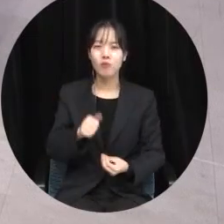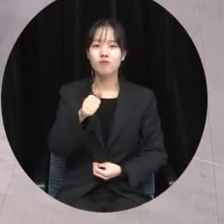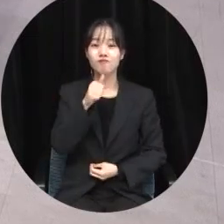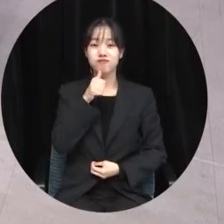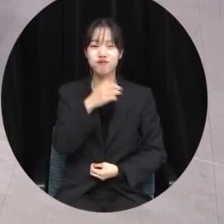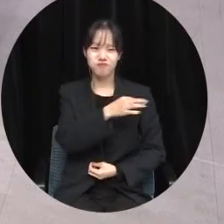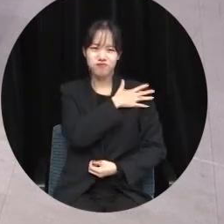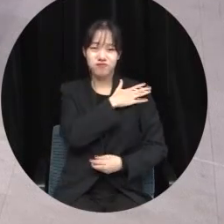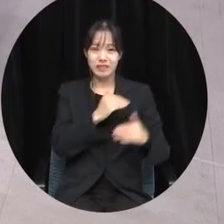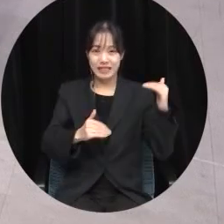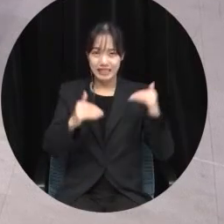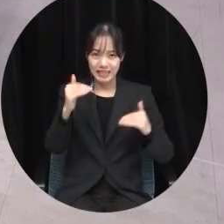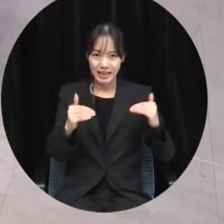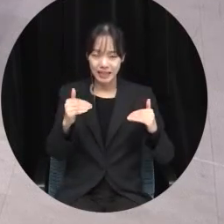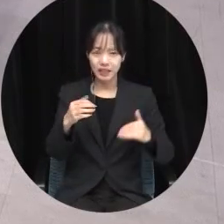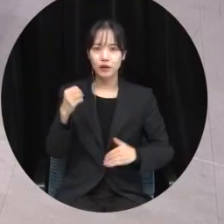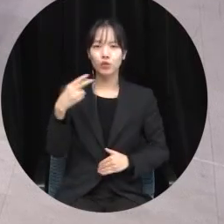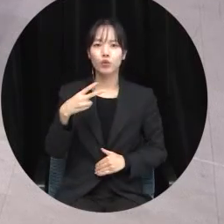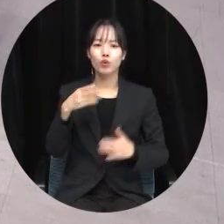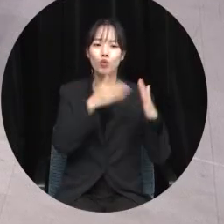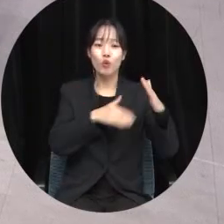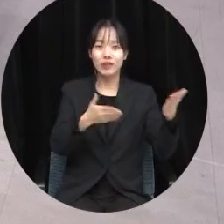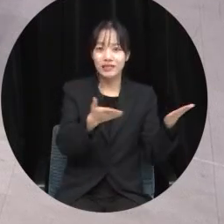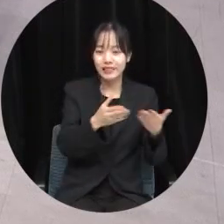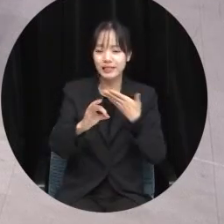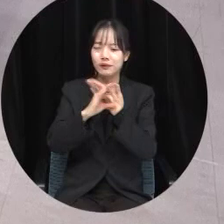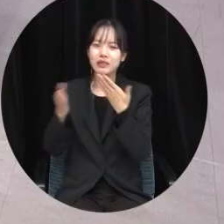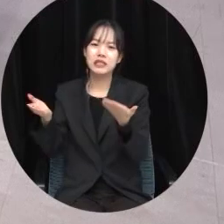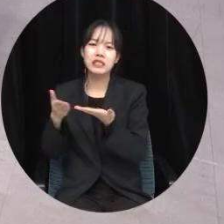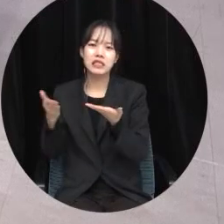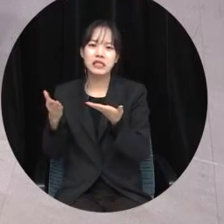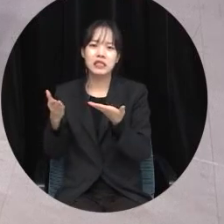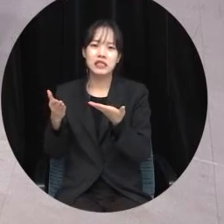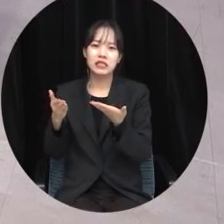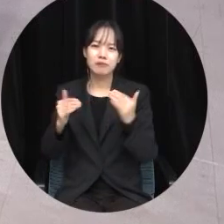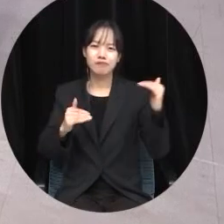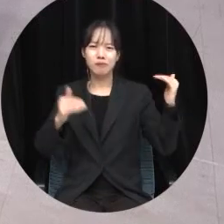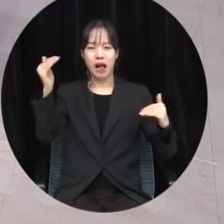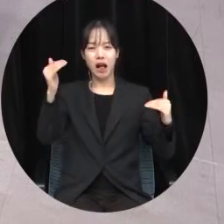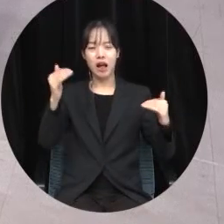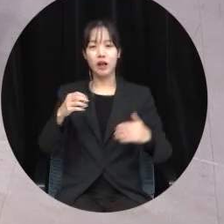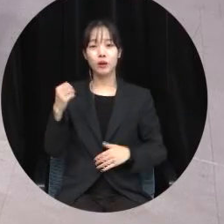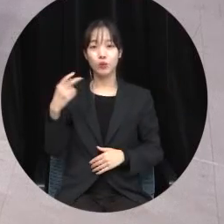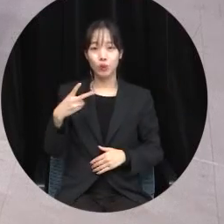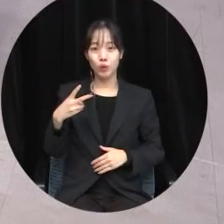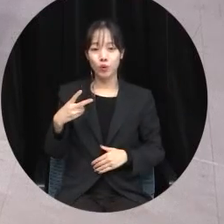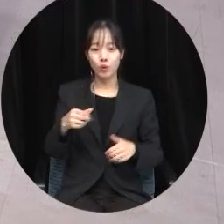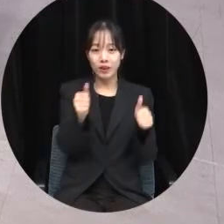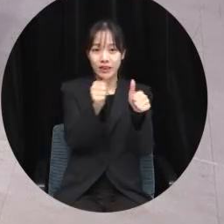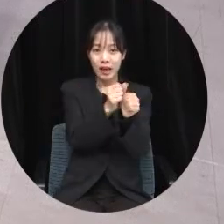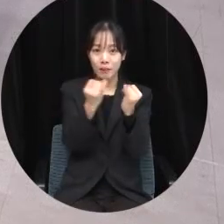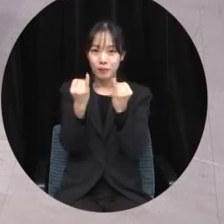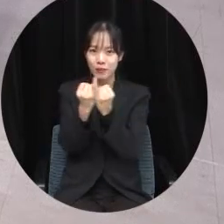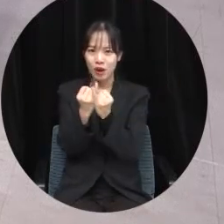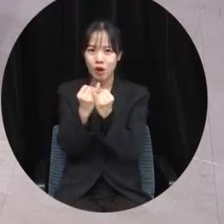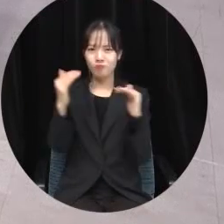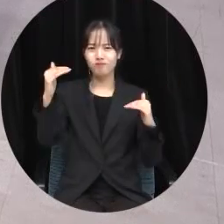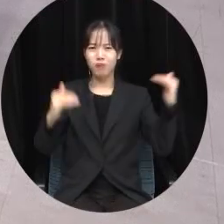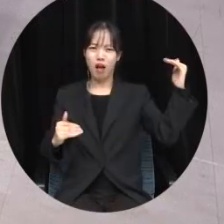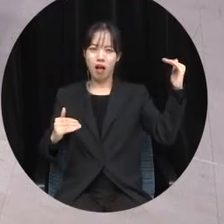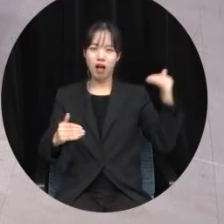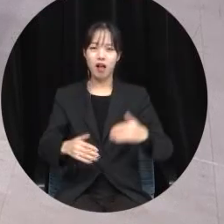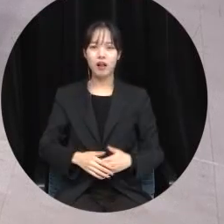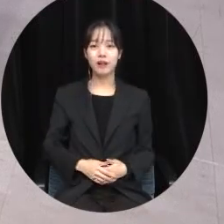소득 양극화, 정규직과 비정규직 간 노동시장 양극화, 성별 간 젠더